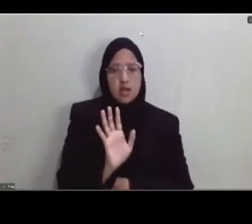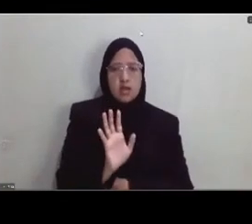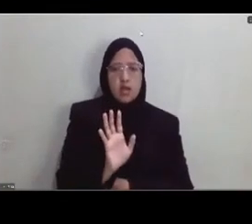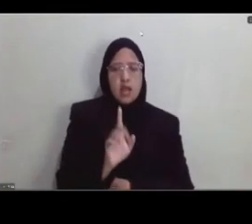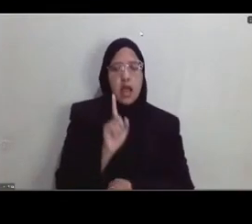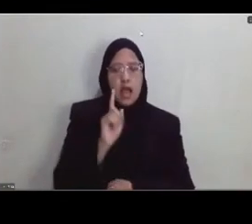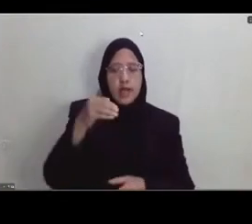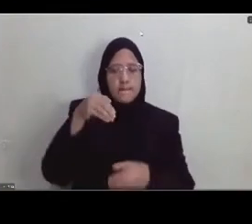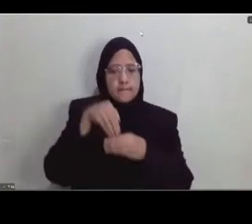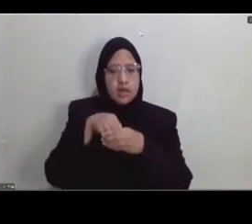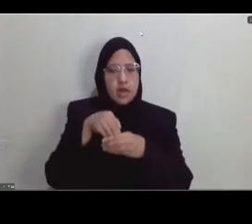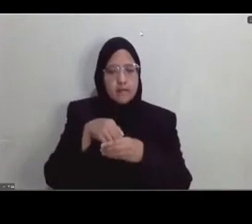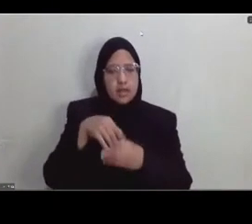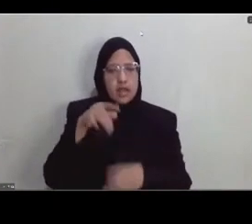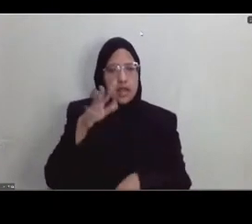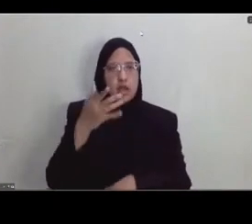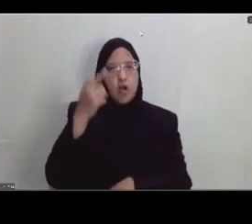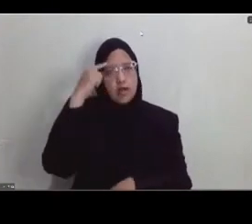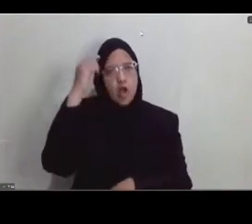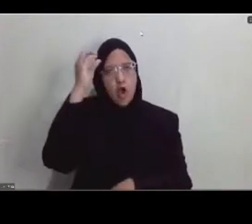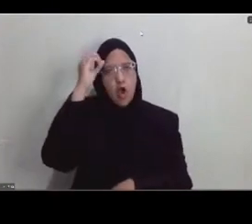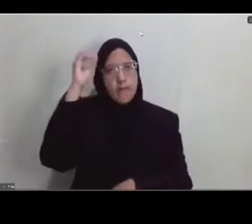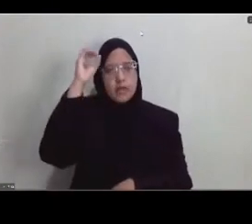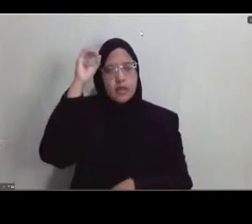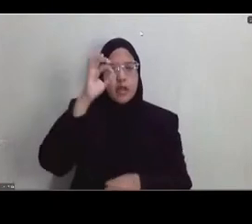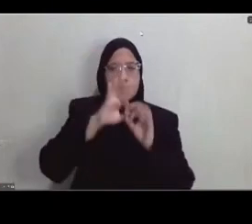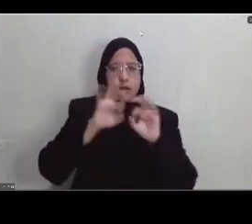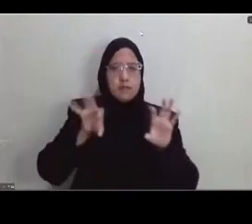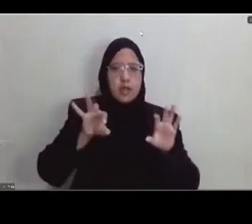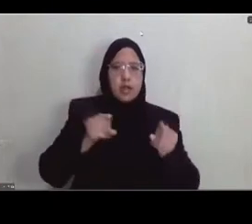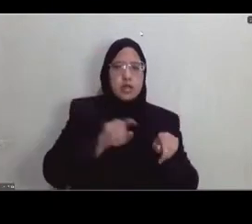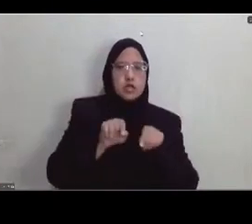disinting opinion dalam putusan nomor 90/